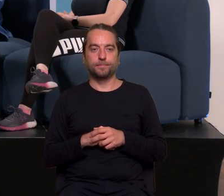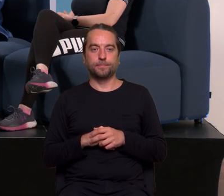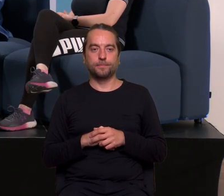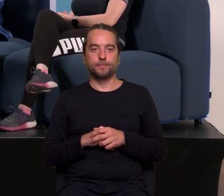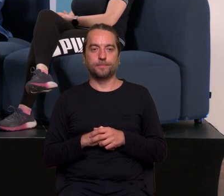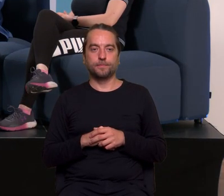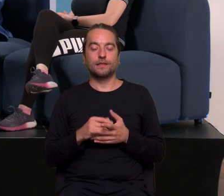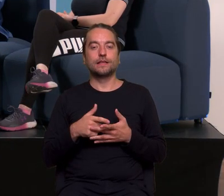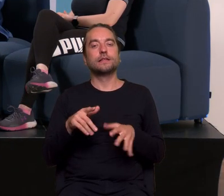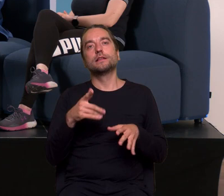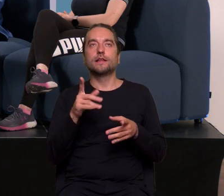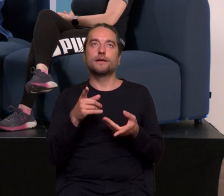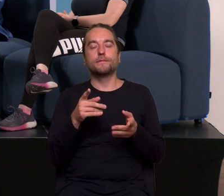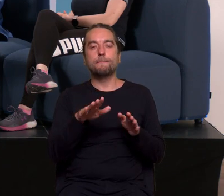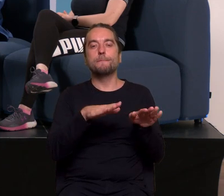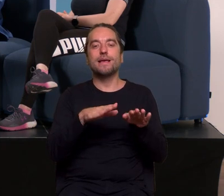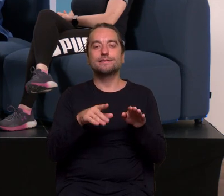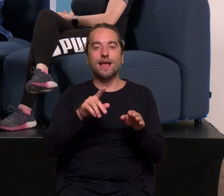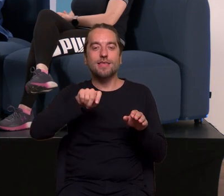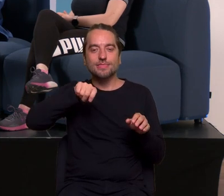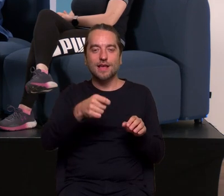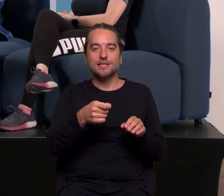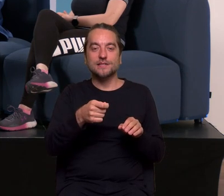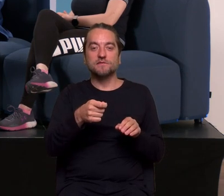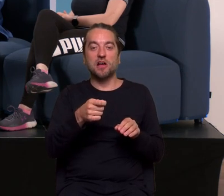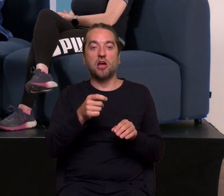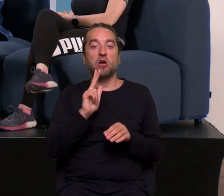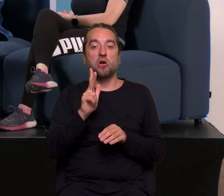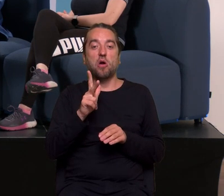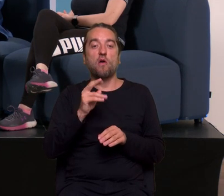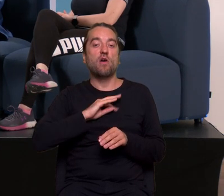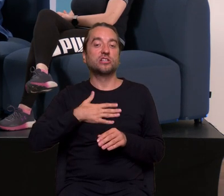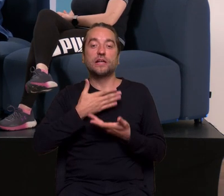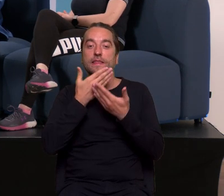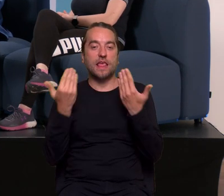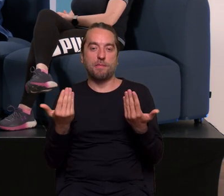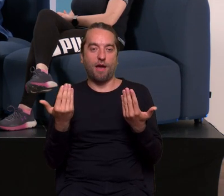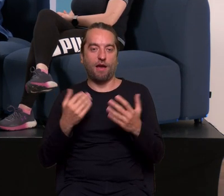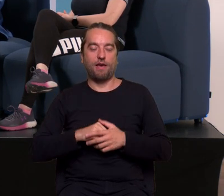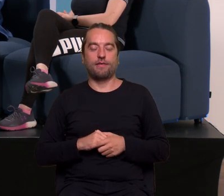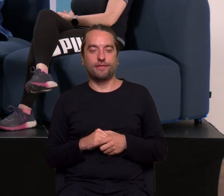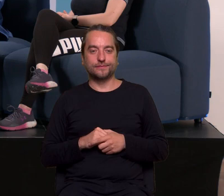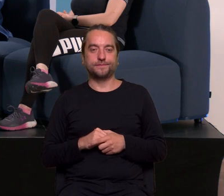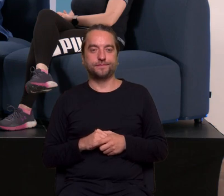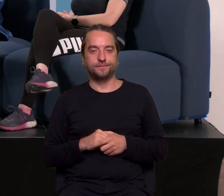takie miejsca niczyje. One były uznawane za miejsca niczyje, takie, prawda? Ale też właśnie nie było czegoś takiego, co można by powiedzieć